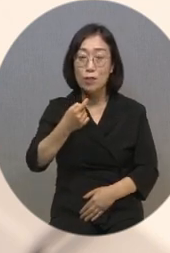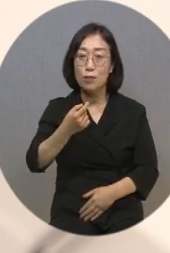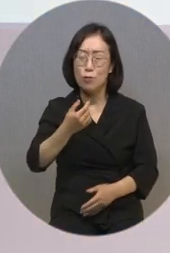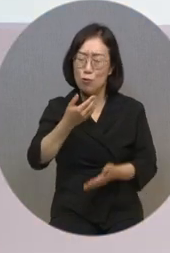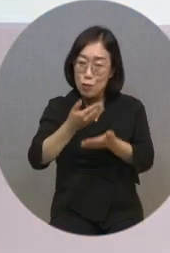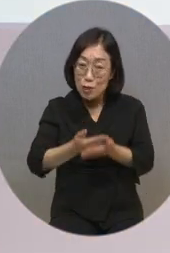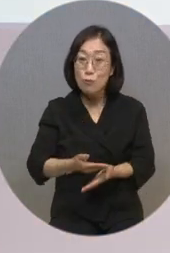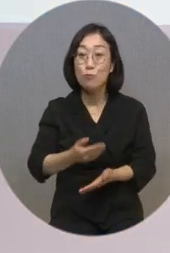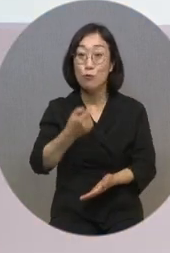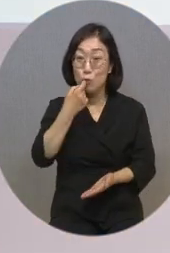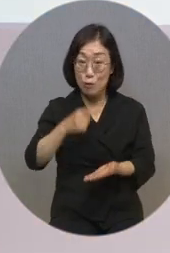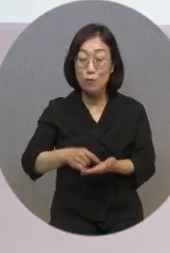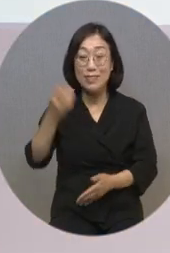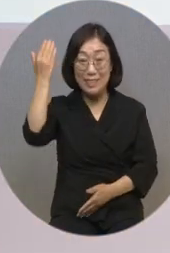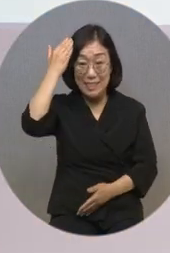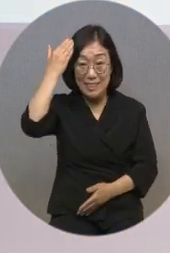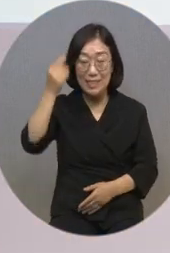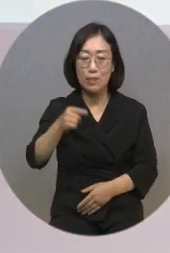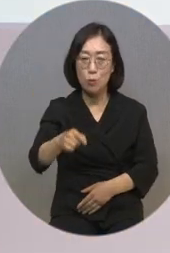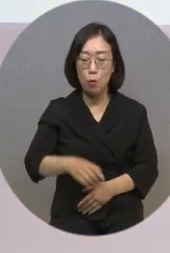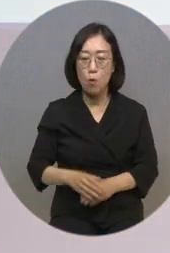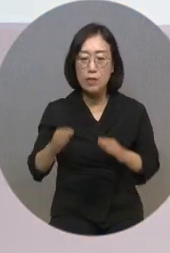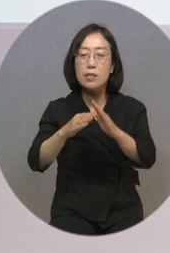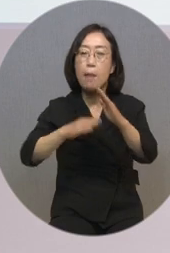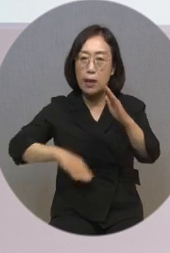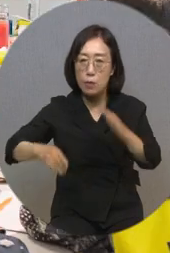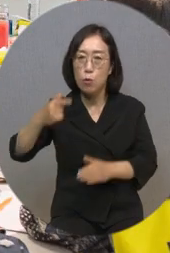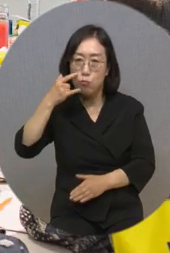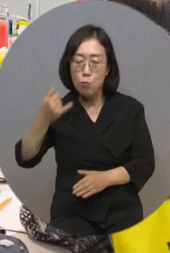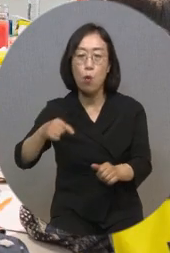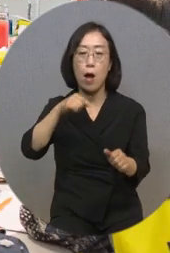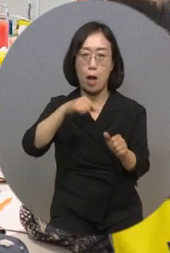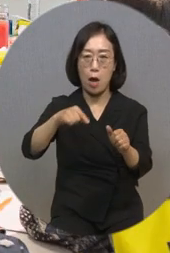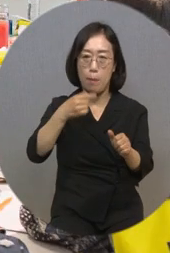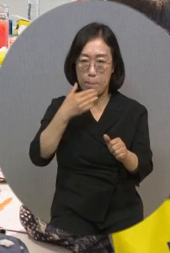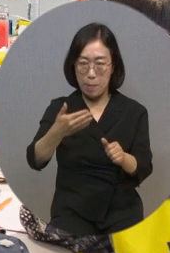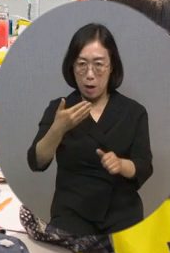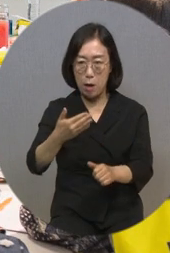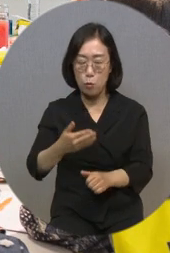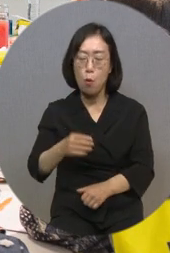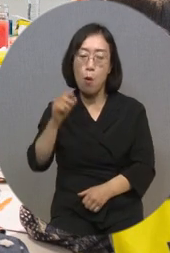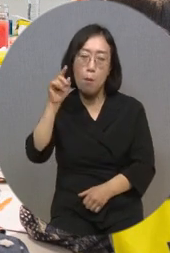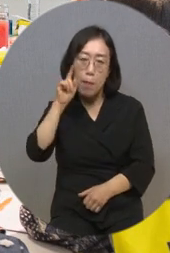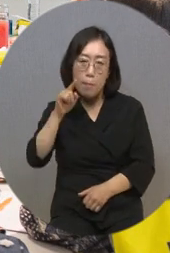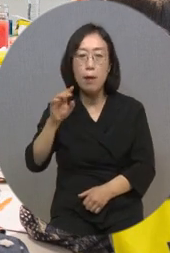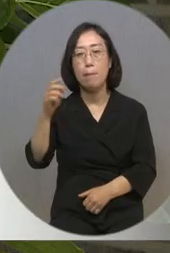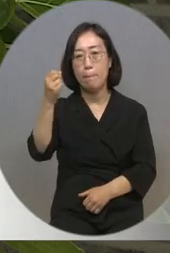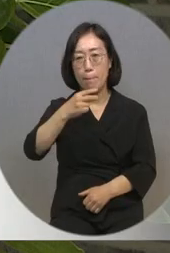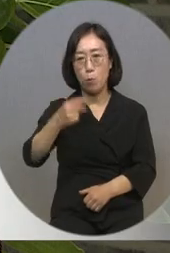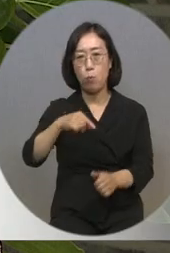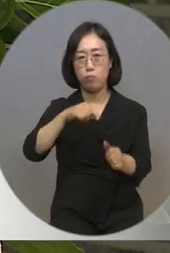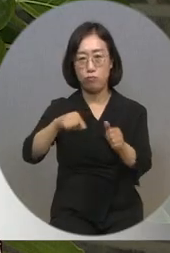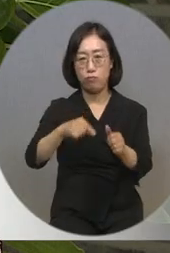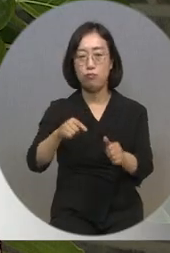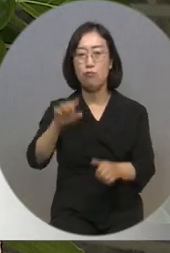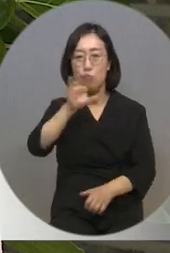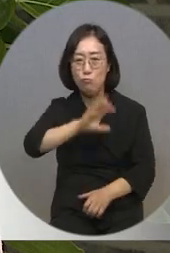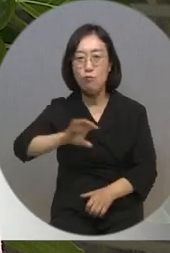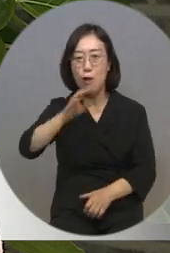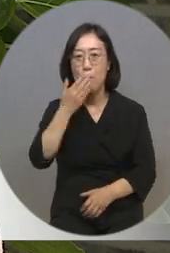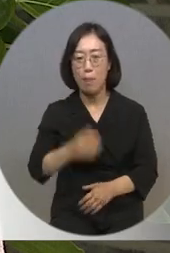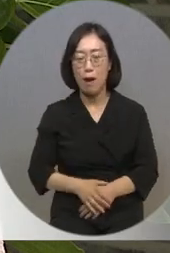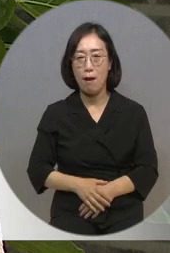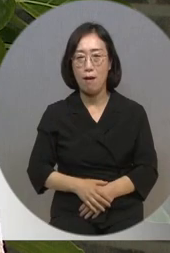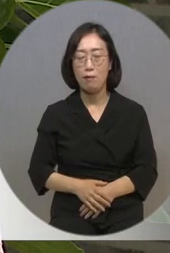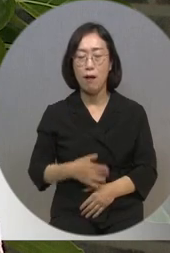구성으로 부모가 직접 가정 내 보행 지도와 생활 속 반복 훈련을 병행할 수 있습니다. 부모 보행 교육 처음 할